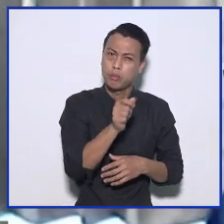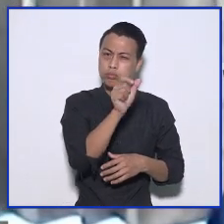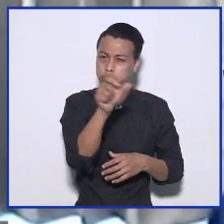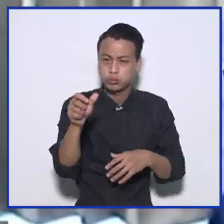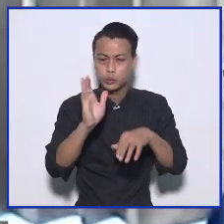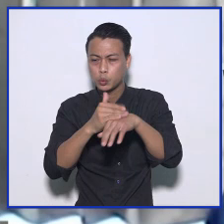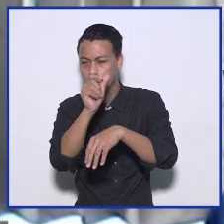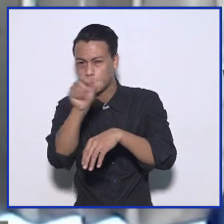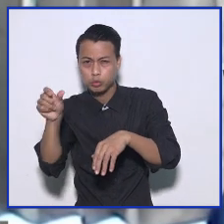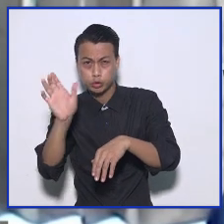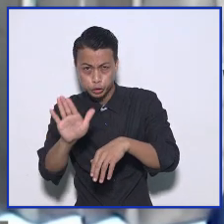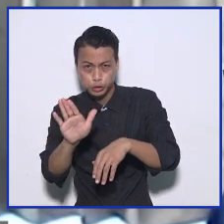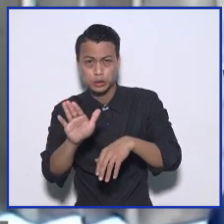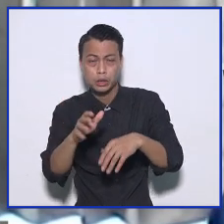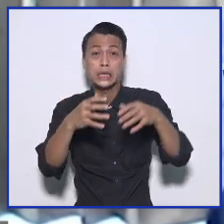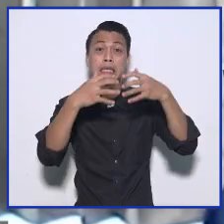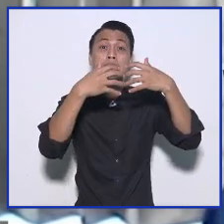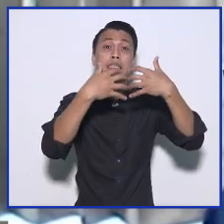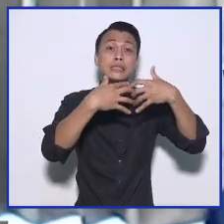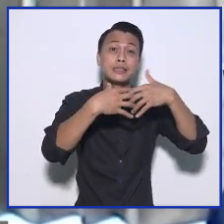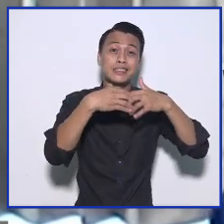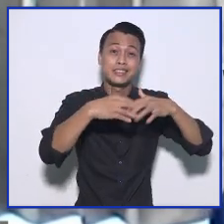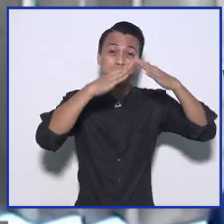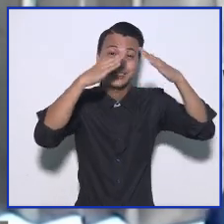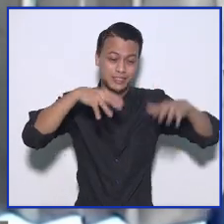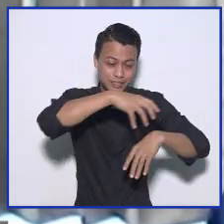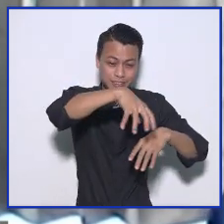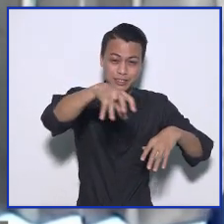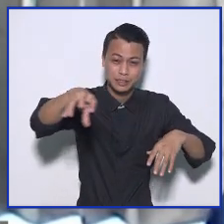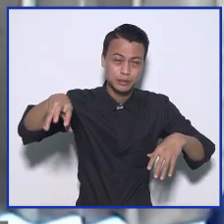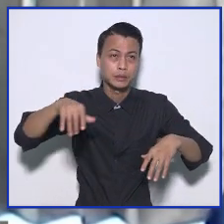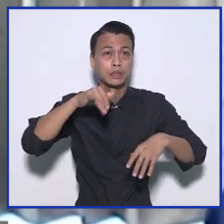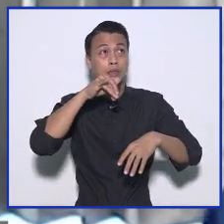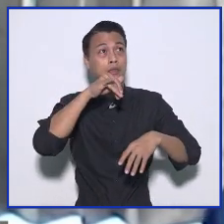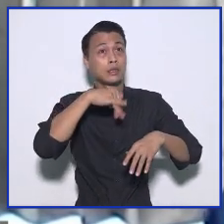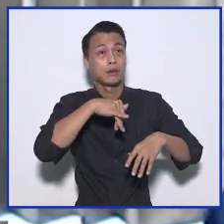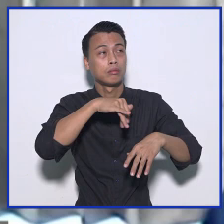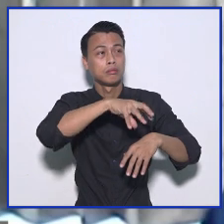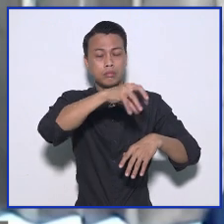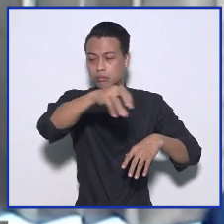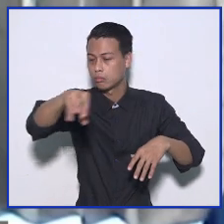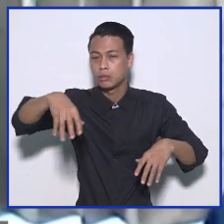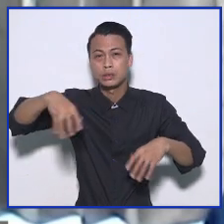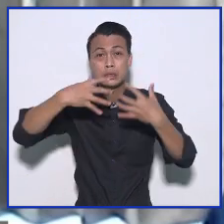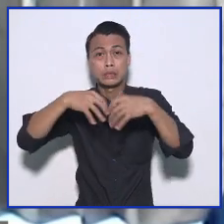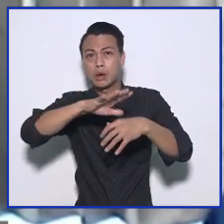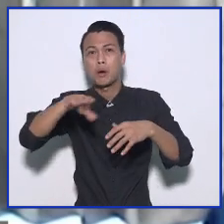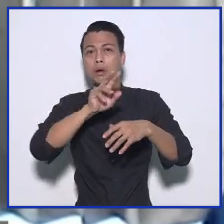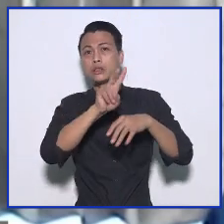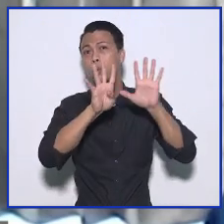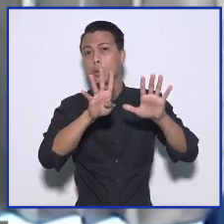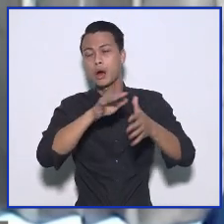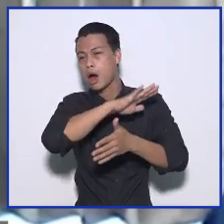human resources ဒီလူသားချင်းမြစ်တွေအဓိကရှိရနေရတဲ့စက်ရုံအလုပ်ရုံတွေရှိရဲစက်မှုဇုံတွေမှာများပါတယ်အော်စက်မှုဇုံရန်တိုင်းမှာဆိုရင်ကျွန်တော်တို့